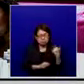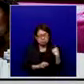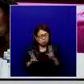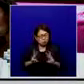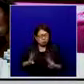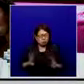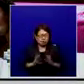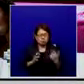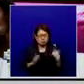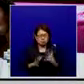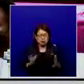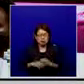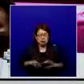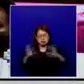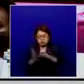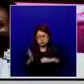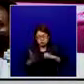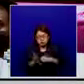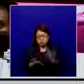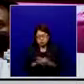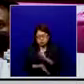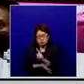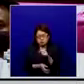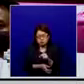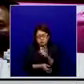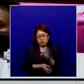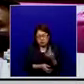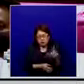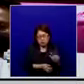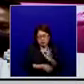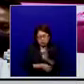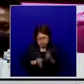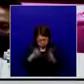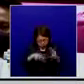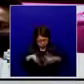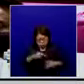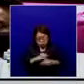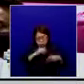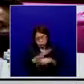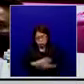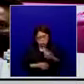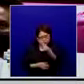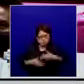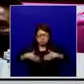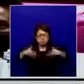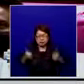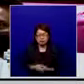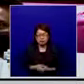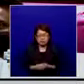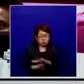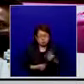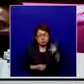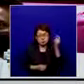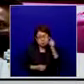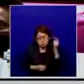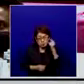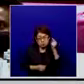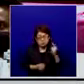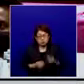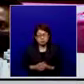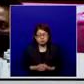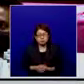บาลผลานเงินกู้ 1.9 ล้านล้านห้ามตรวจสอบโกงกินสะดวกโกงกินสะดวกพี่น้องเอ้ยโกงกินสะดวกใ